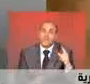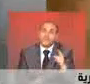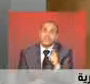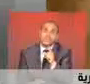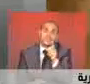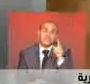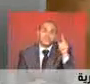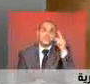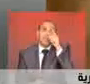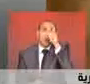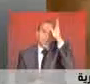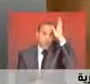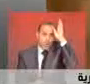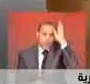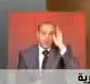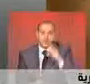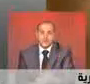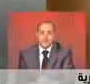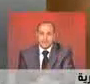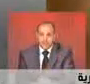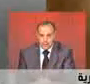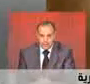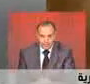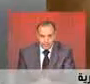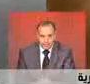الطاقة الكافية لإطلاق القمر.